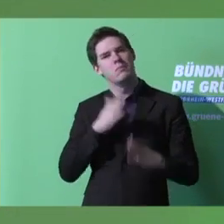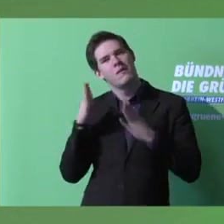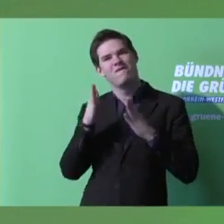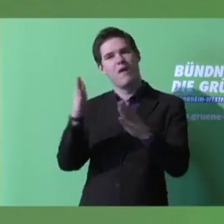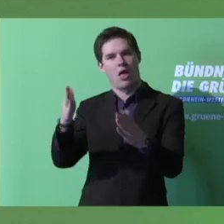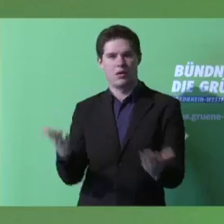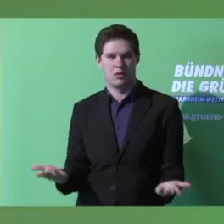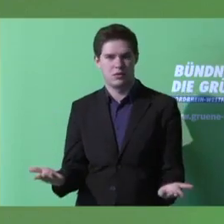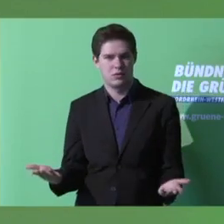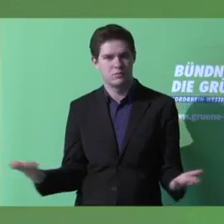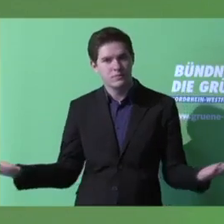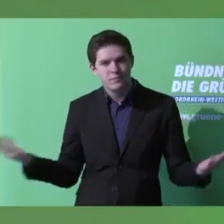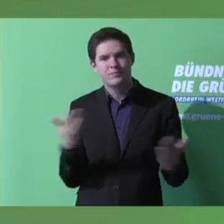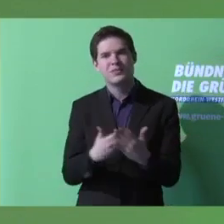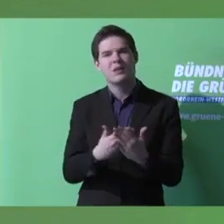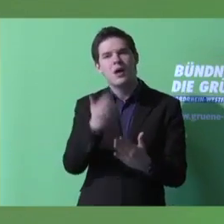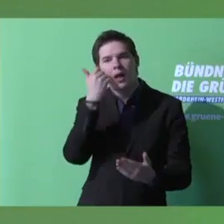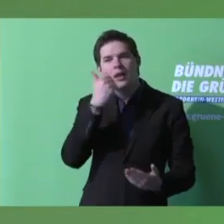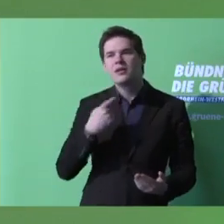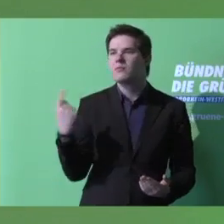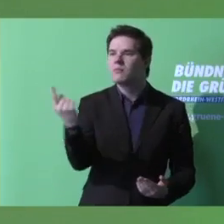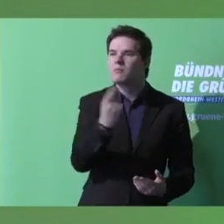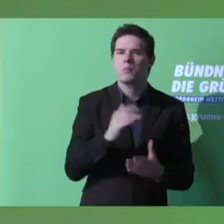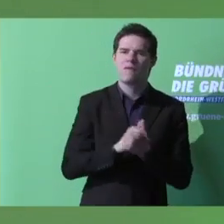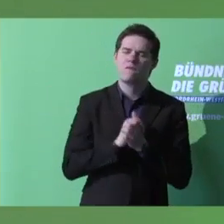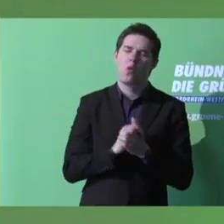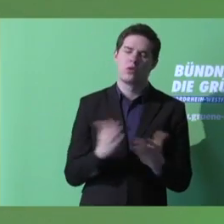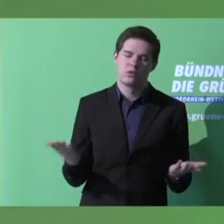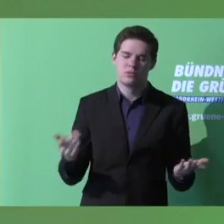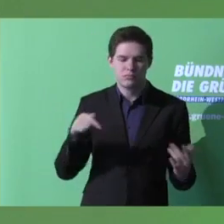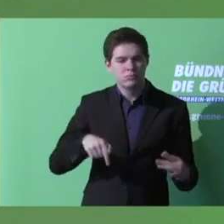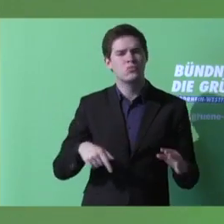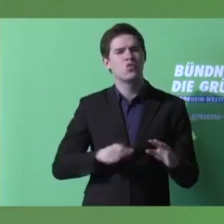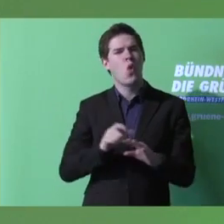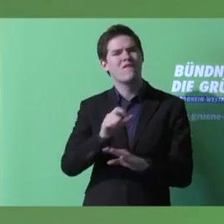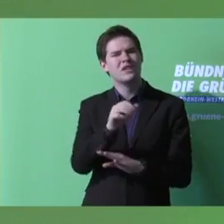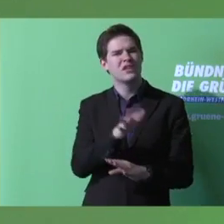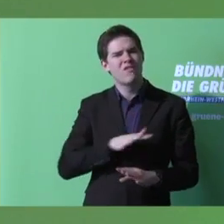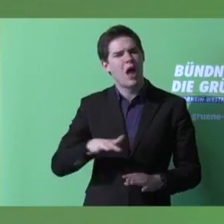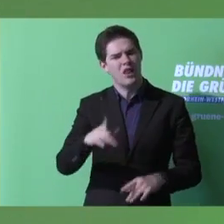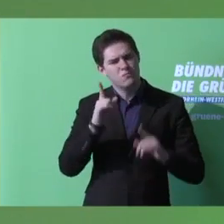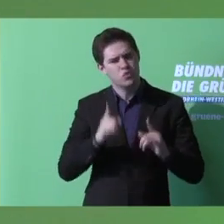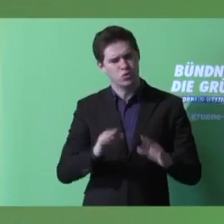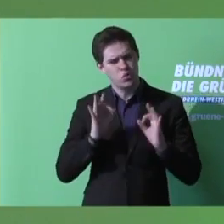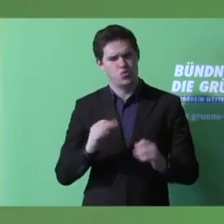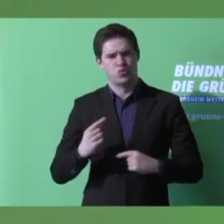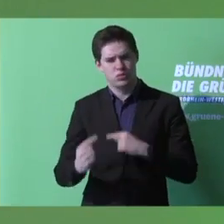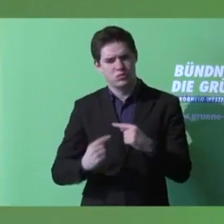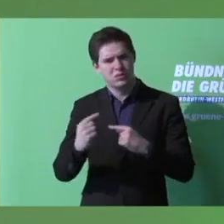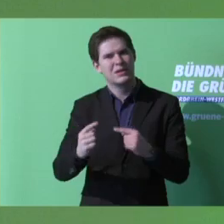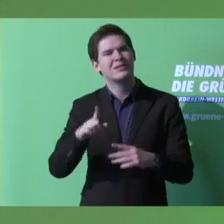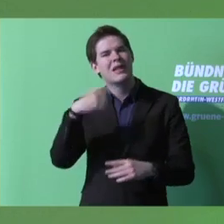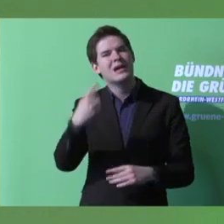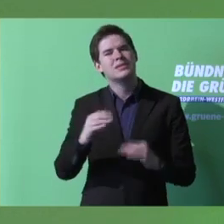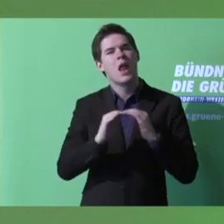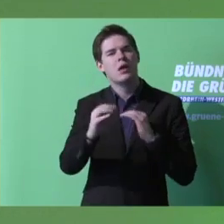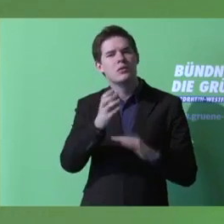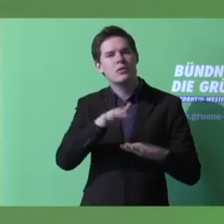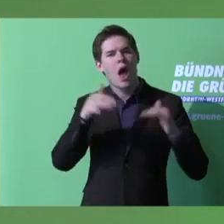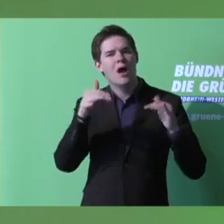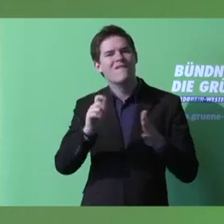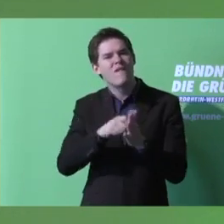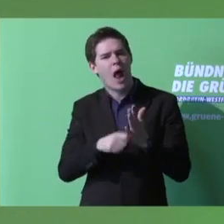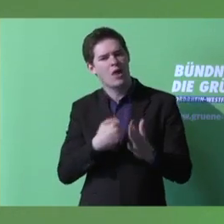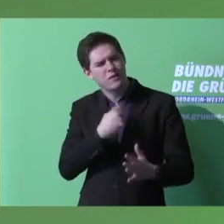Lasst uns, liebe Freundinnen und Freunde hier in Nordrhein-Westfalen, wir sind gut geübt durch die letzten Landtagswahlkämpfe. Lasst uns mit